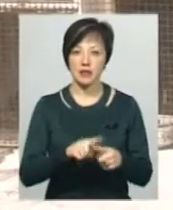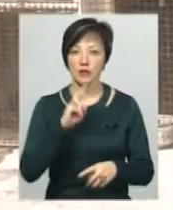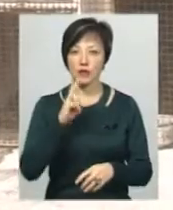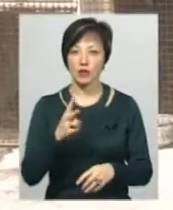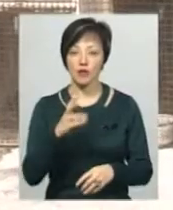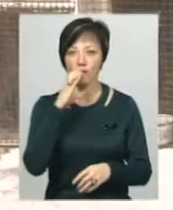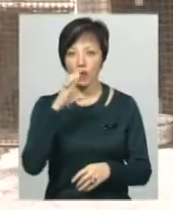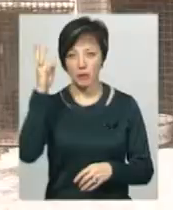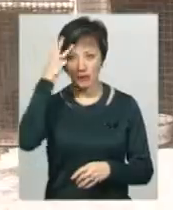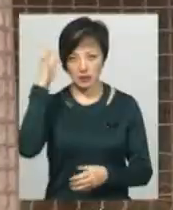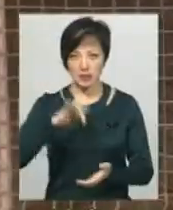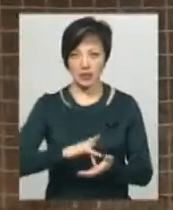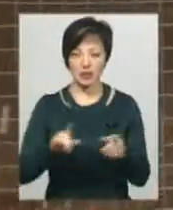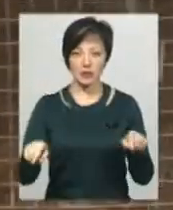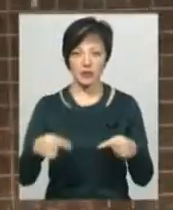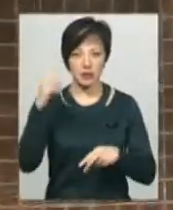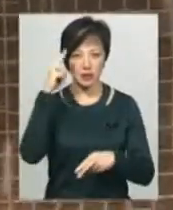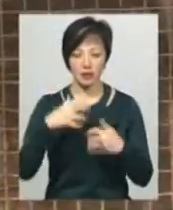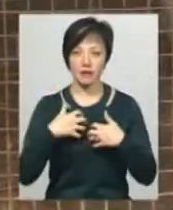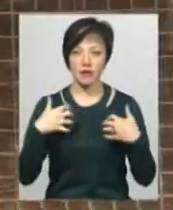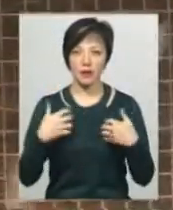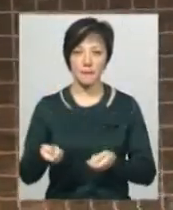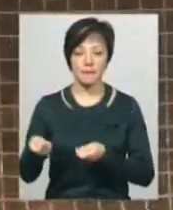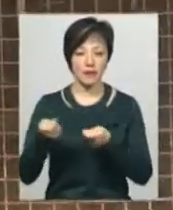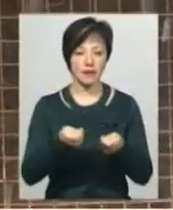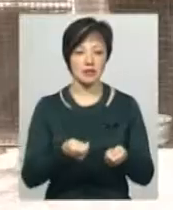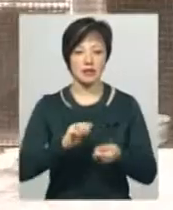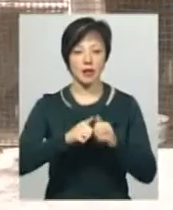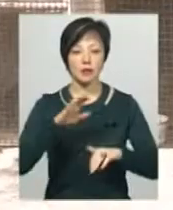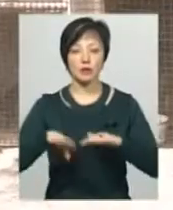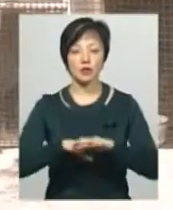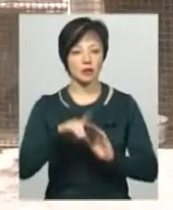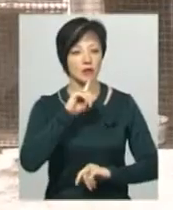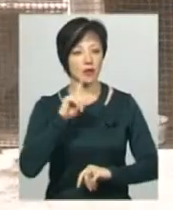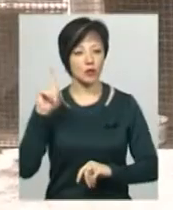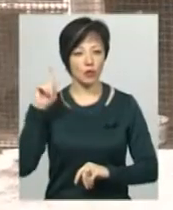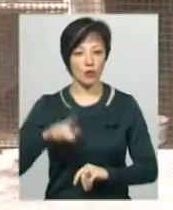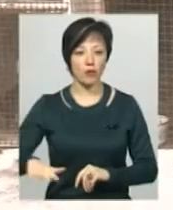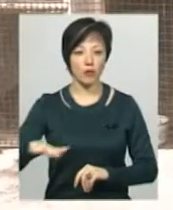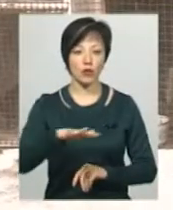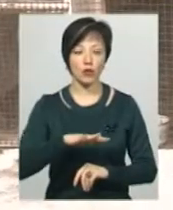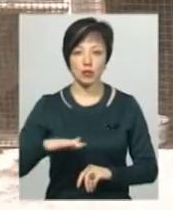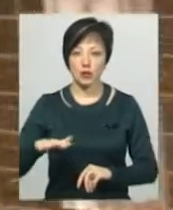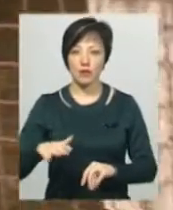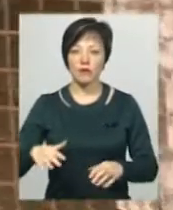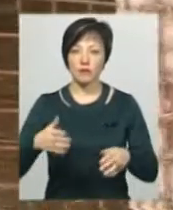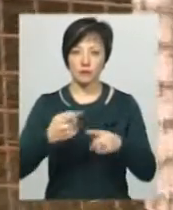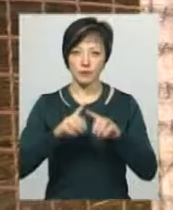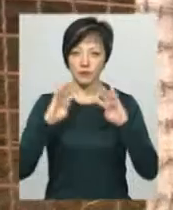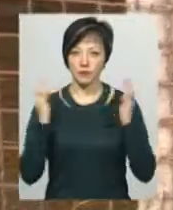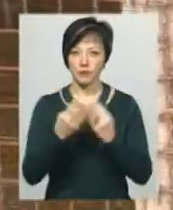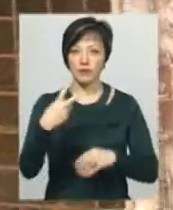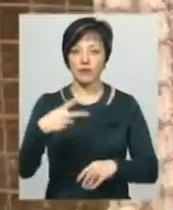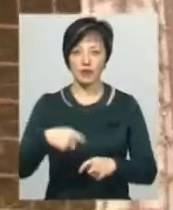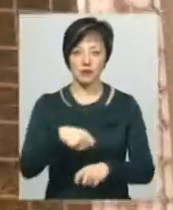До Хмельницького у центр реабілітації диких тварин його привезли з Кам'янця-Подільського рік тому. Площа його вольєра становить більше 20